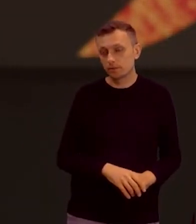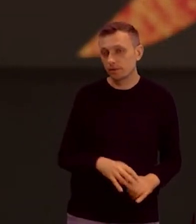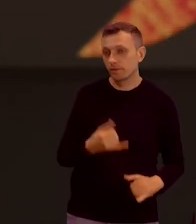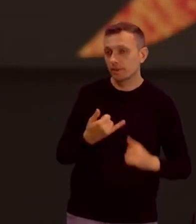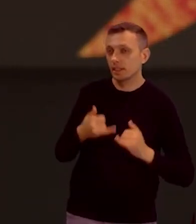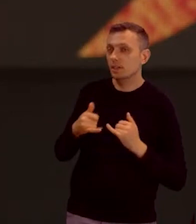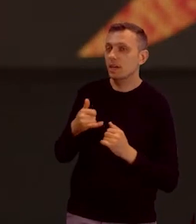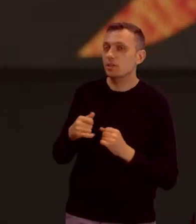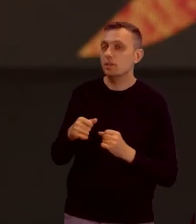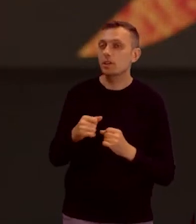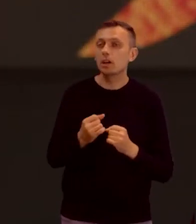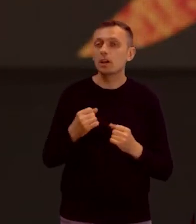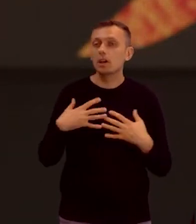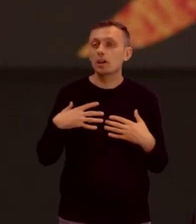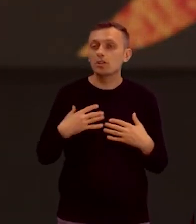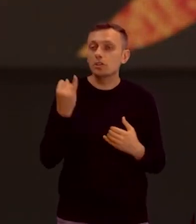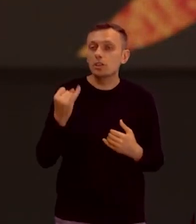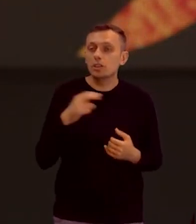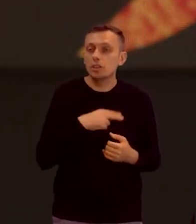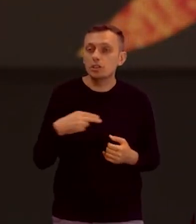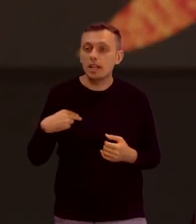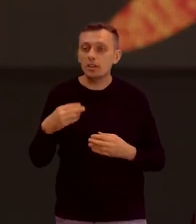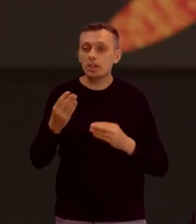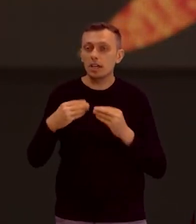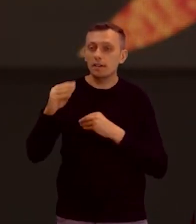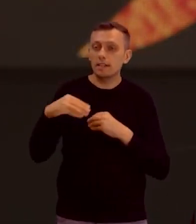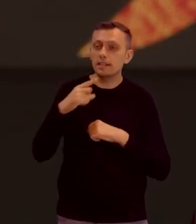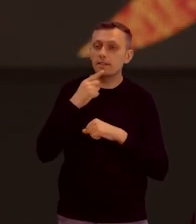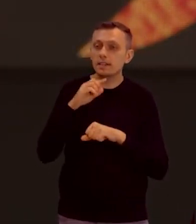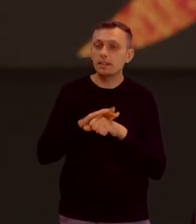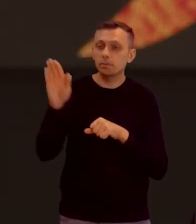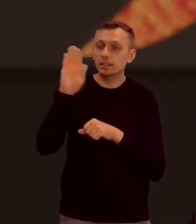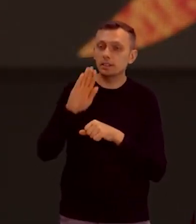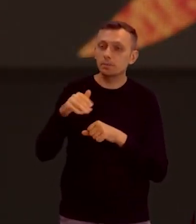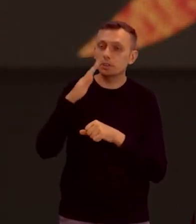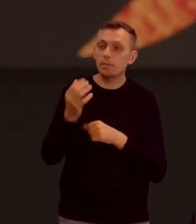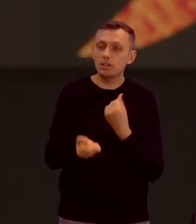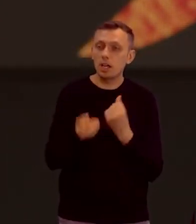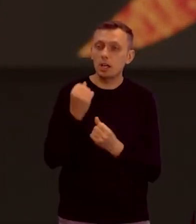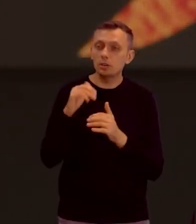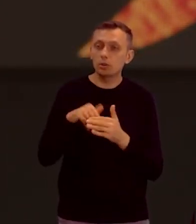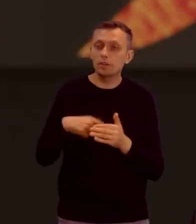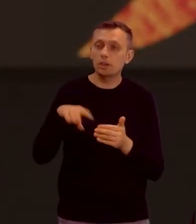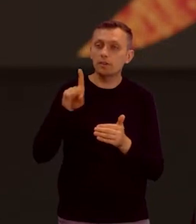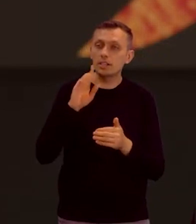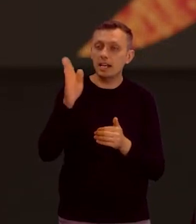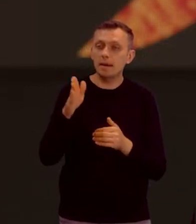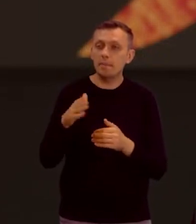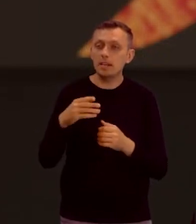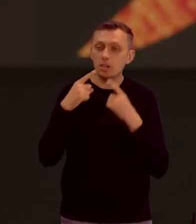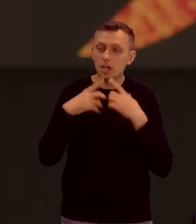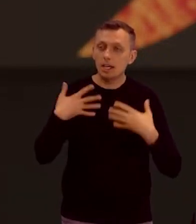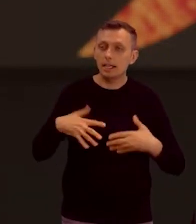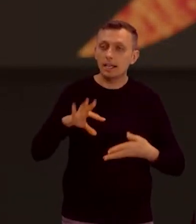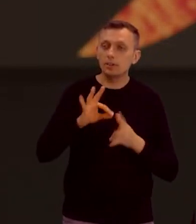dzieci, tym trudniejsze będzie ich zadanie wychowania, ale tym większa radość z tego, gdy osiągną te cele, które